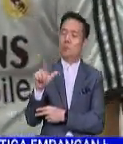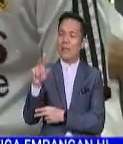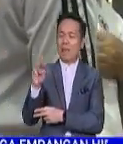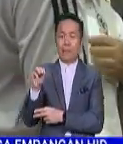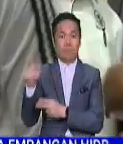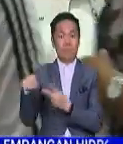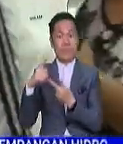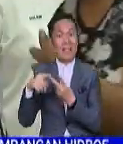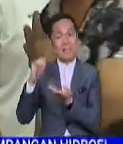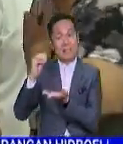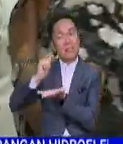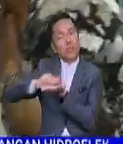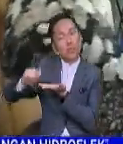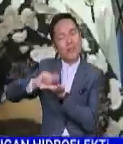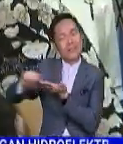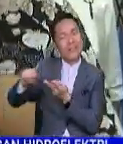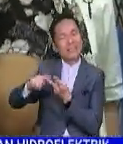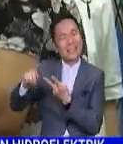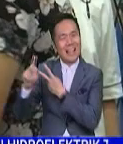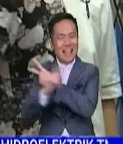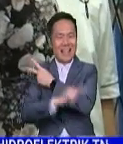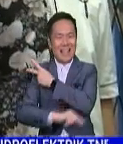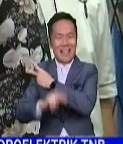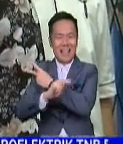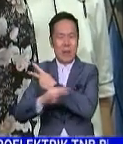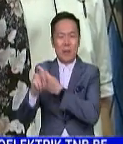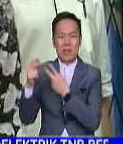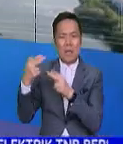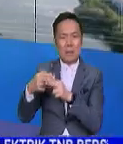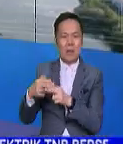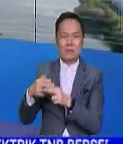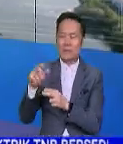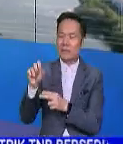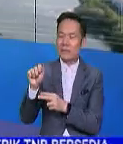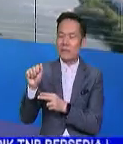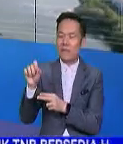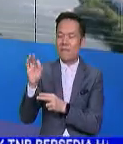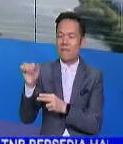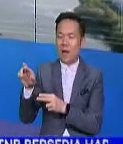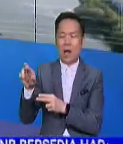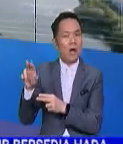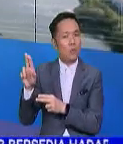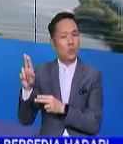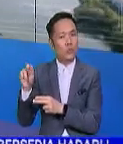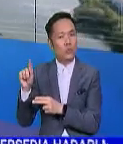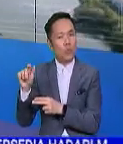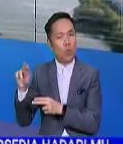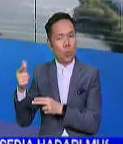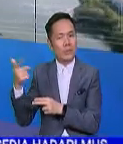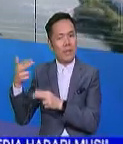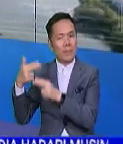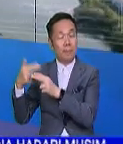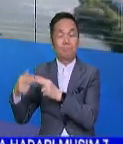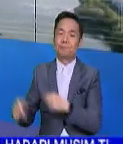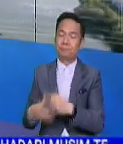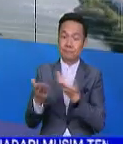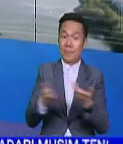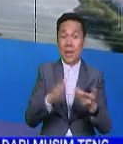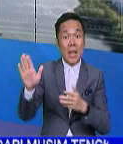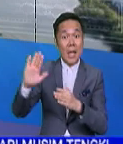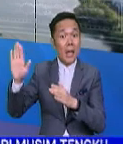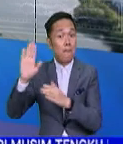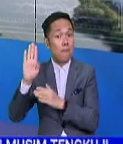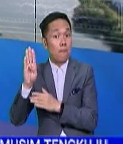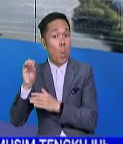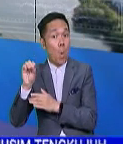setiausaha kerajaan Negeri Datuk Sri Panglima Safar untung seramai 1011 individu di Borneo telah